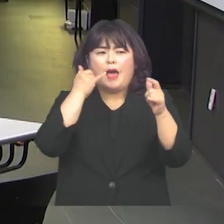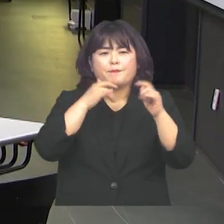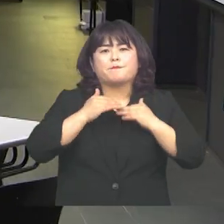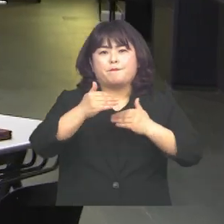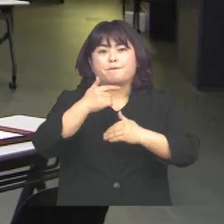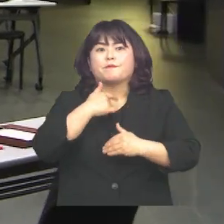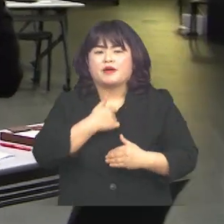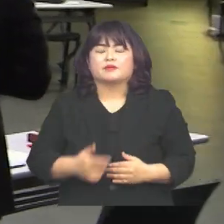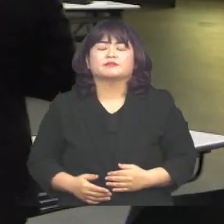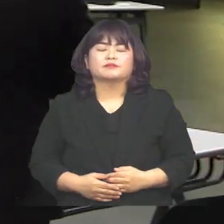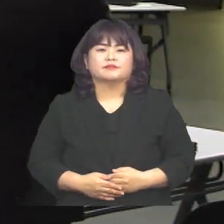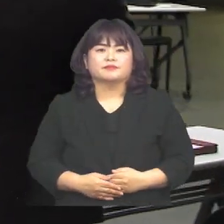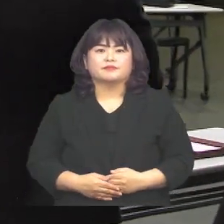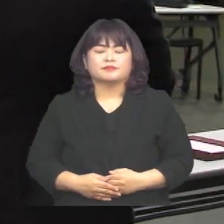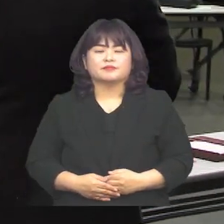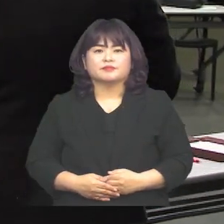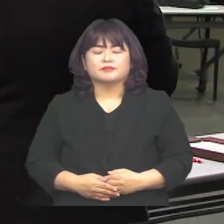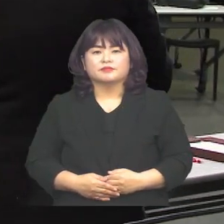간담회를 진행했습니다.